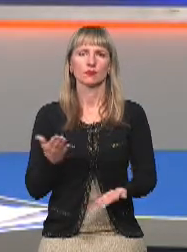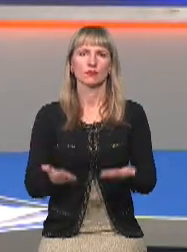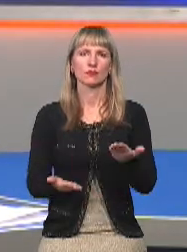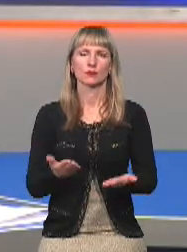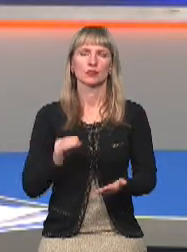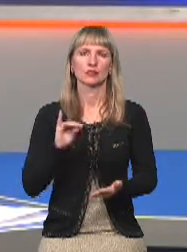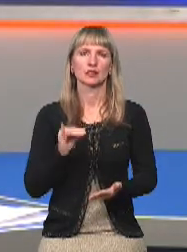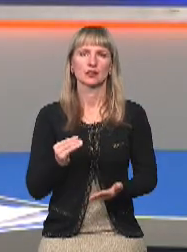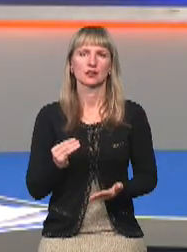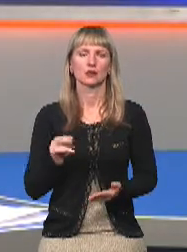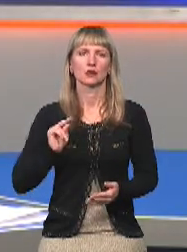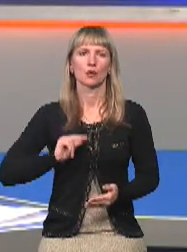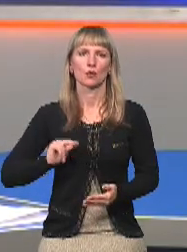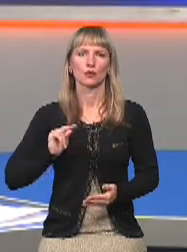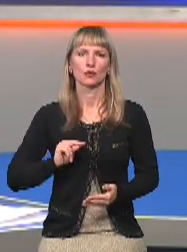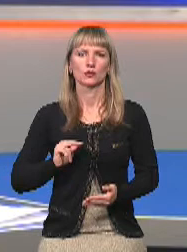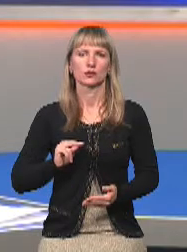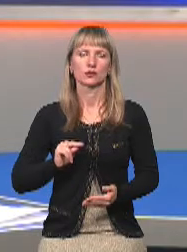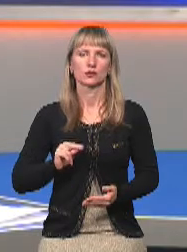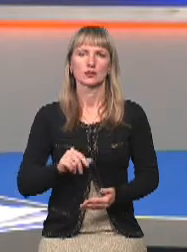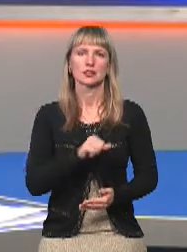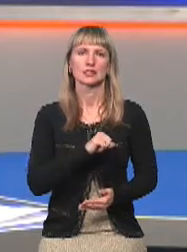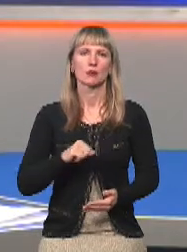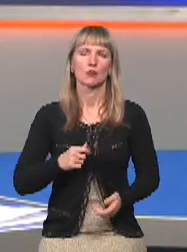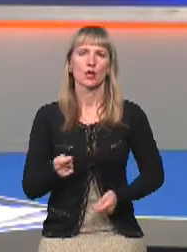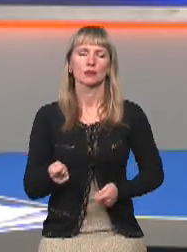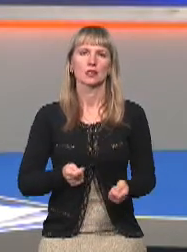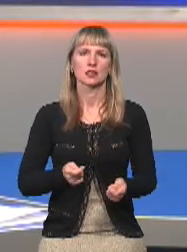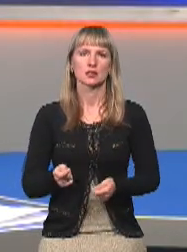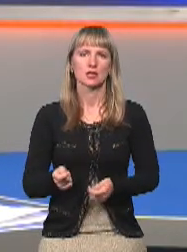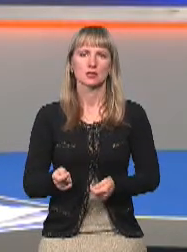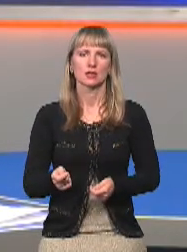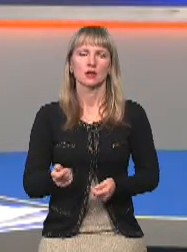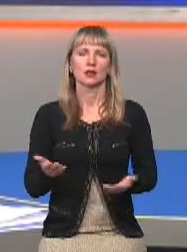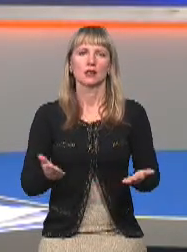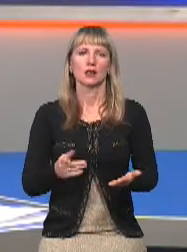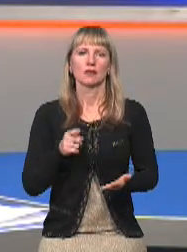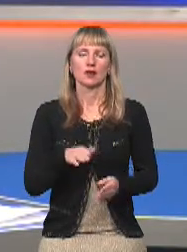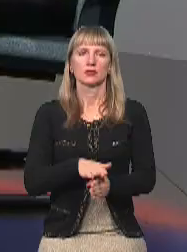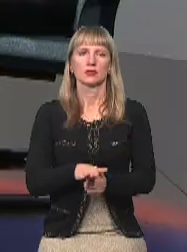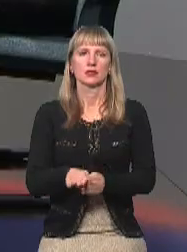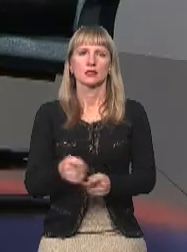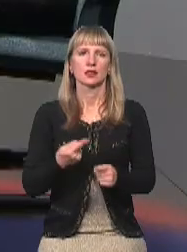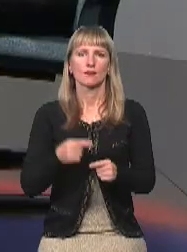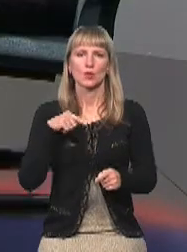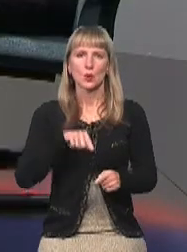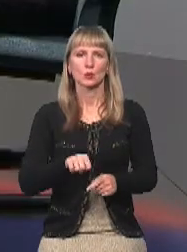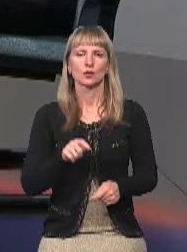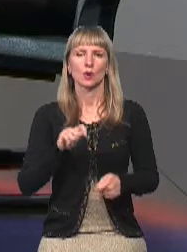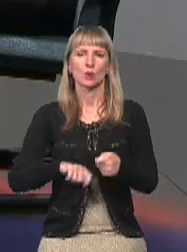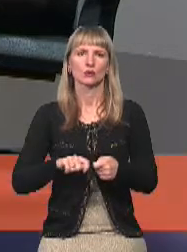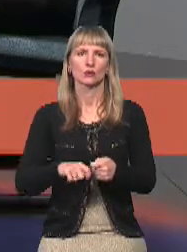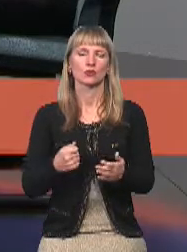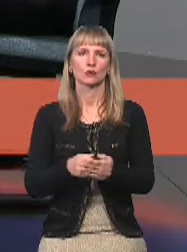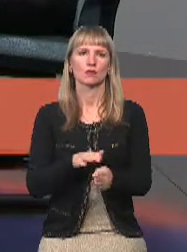мабуть, і робота самої адміністрації, так, як вона здійснює цей внутрішній контроль